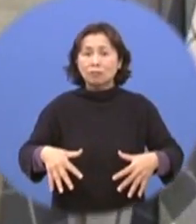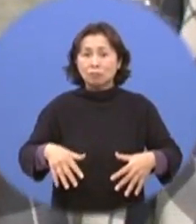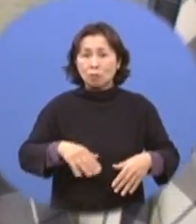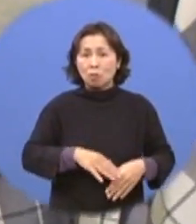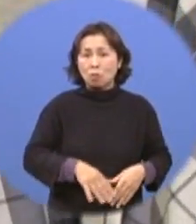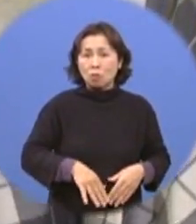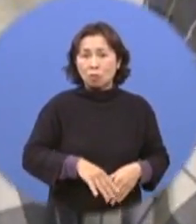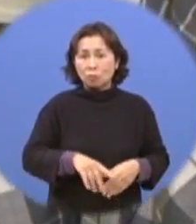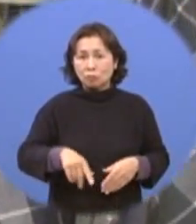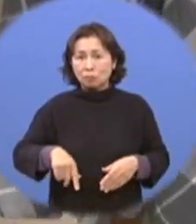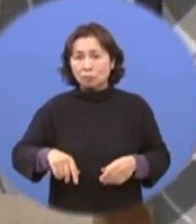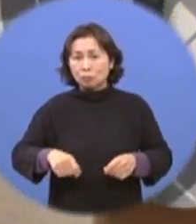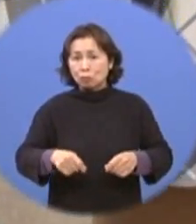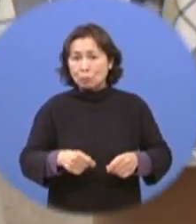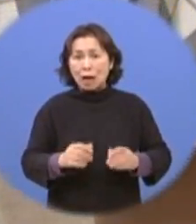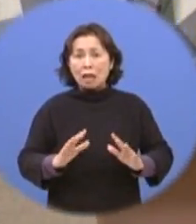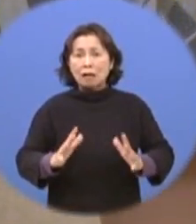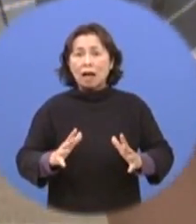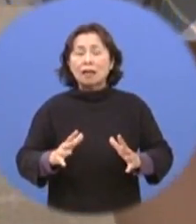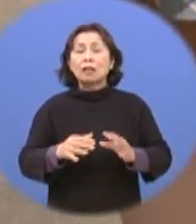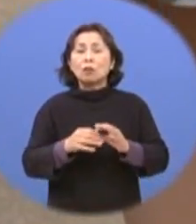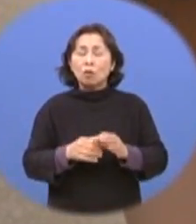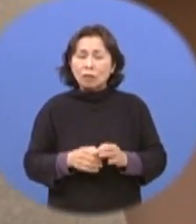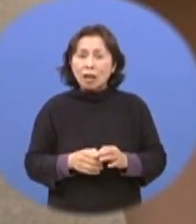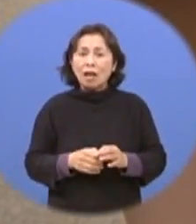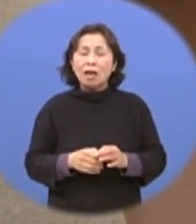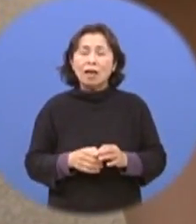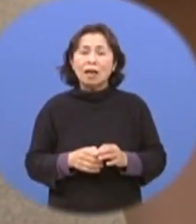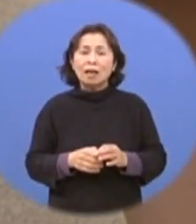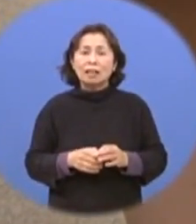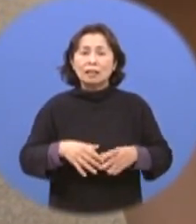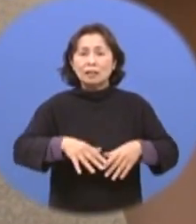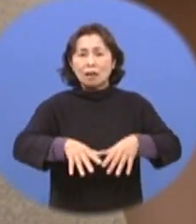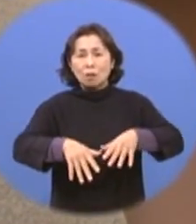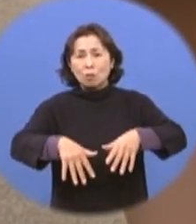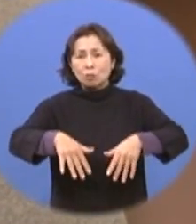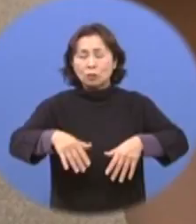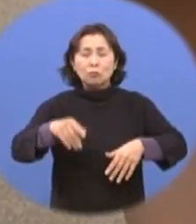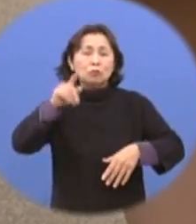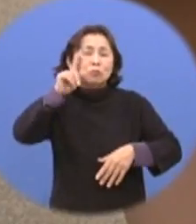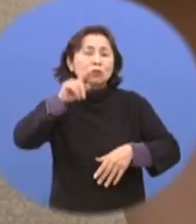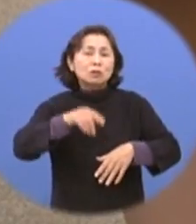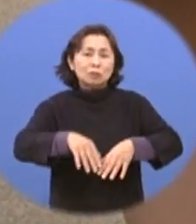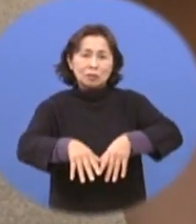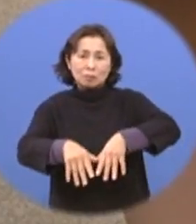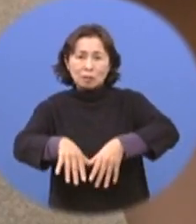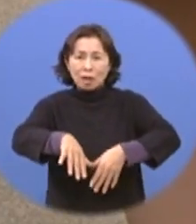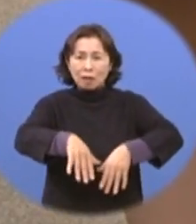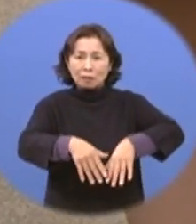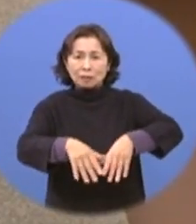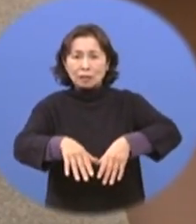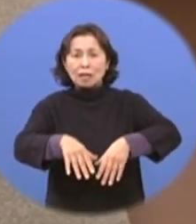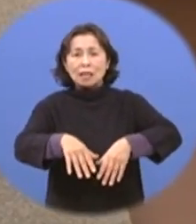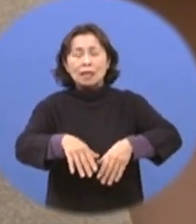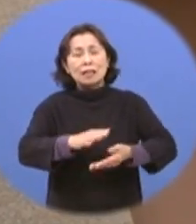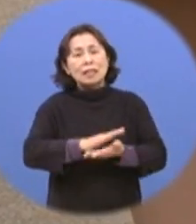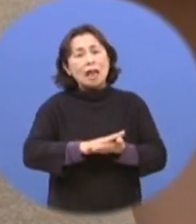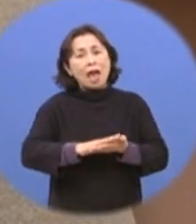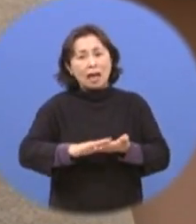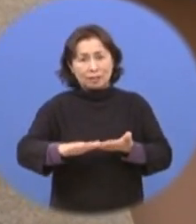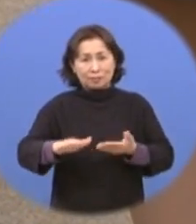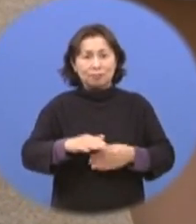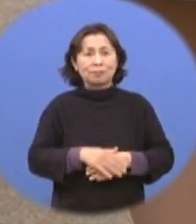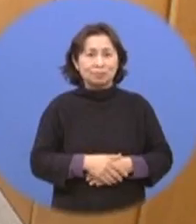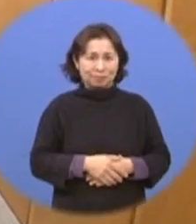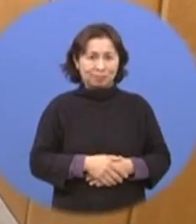のところに縫い目がないのでその記事がそのずに動くスムーズに動くことによってこういうドレープ感っていうのが出る